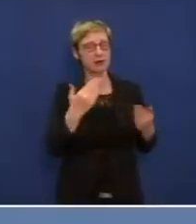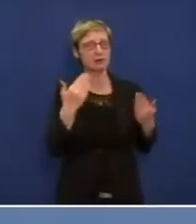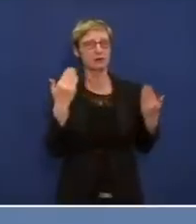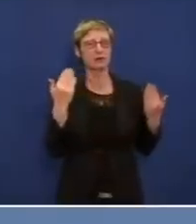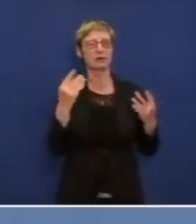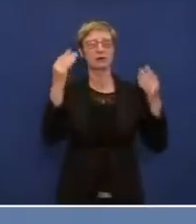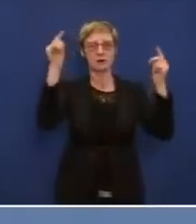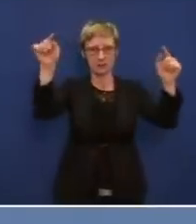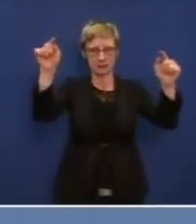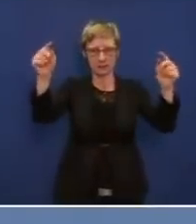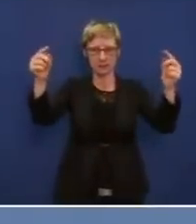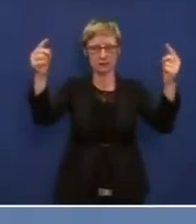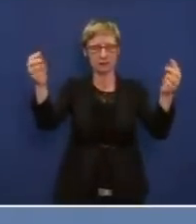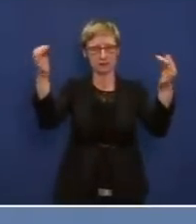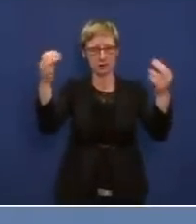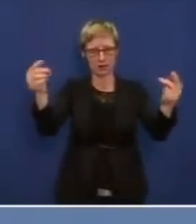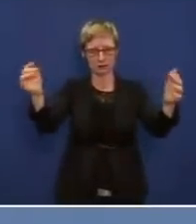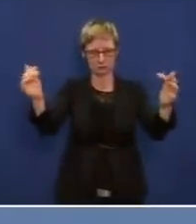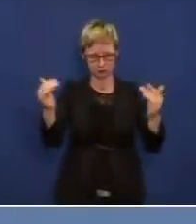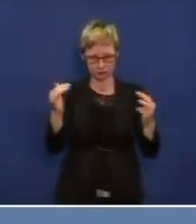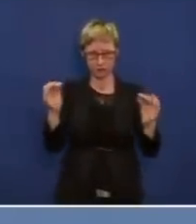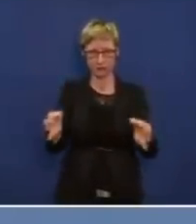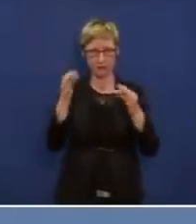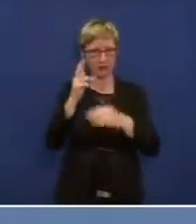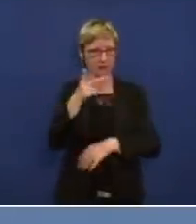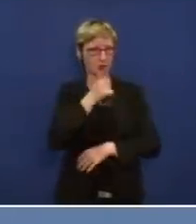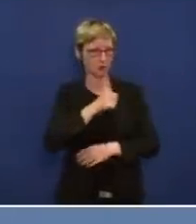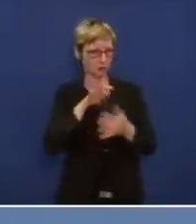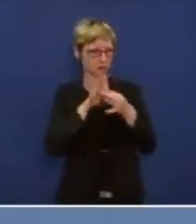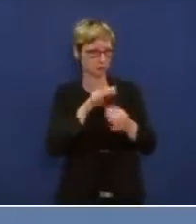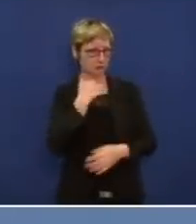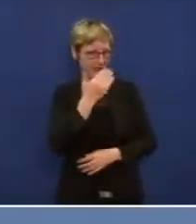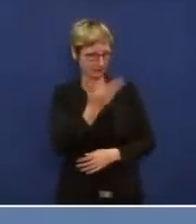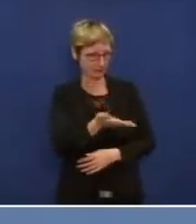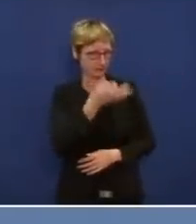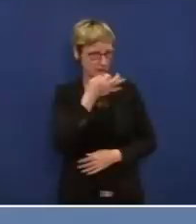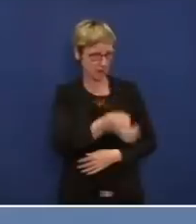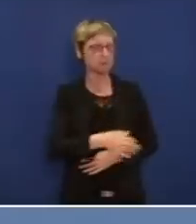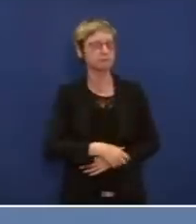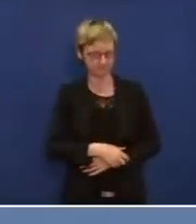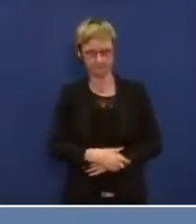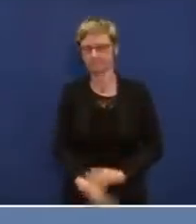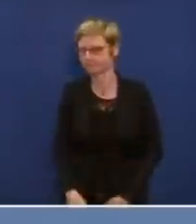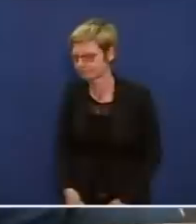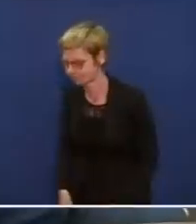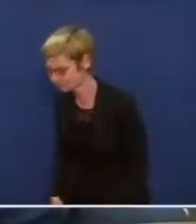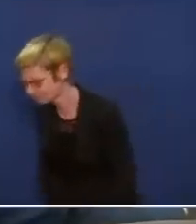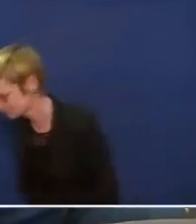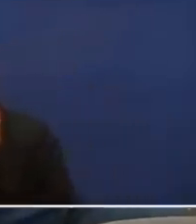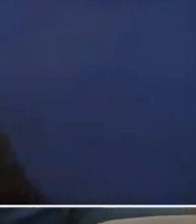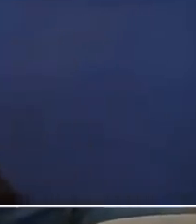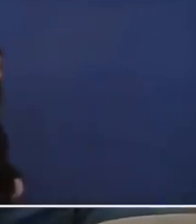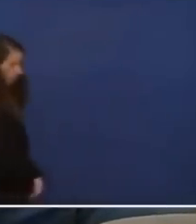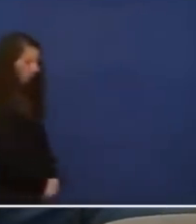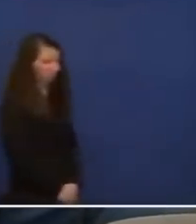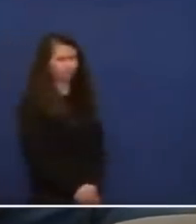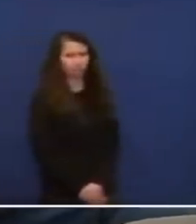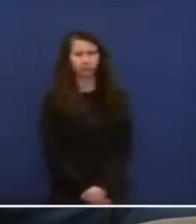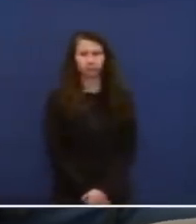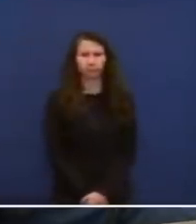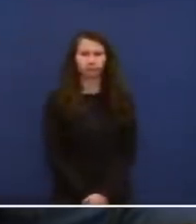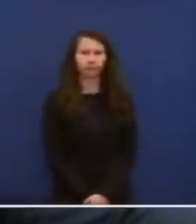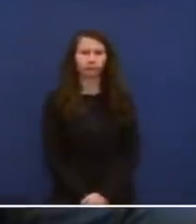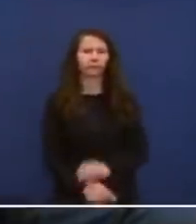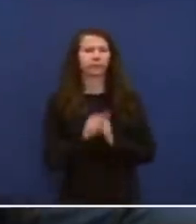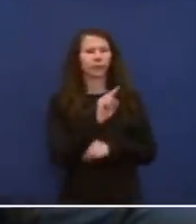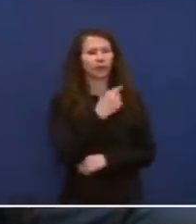nach vorne. Herr Jung, Sie haben eine Frage zu dem Bericht. Sie hatten die Vermögensungleichheit angesprochen, Herr Seibert, und dass man